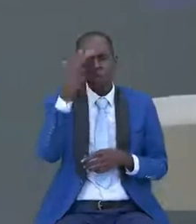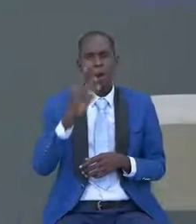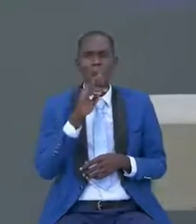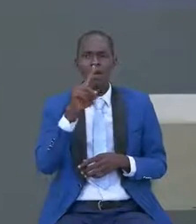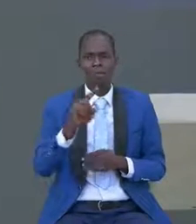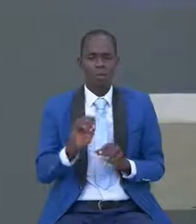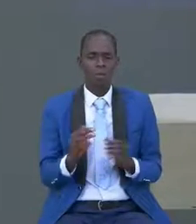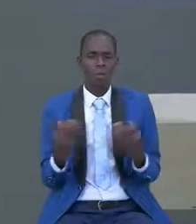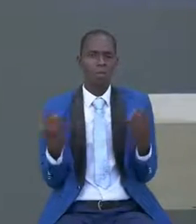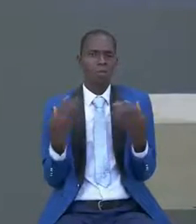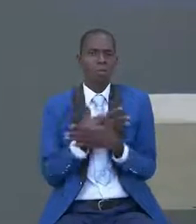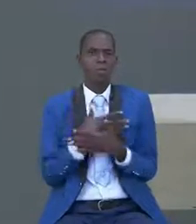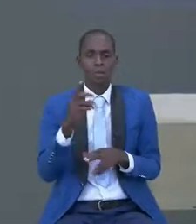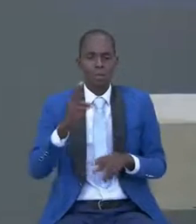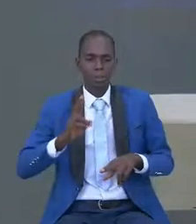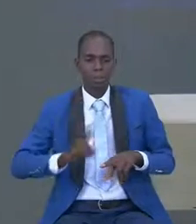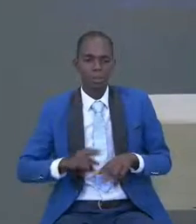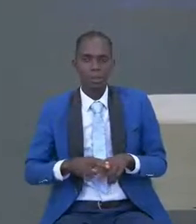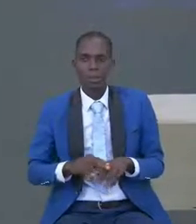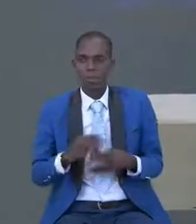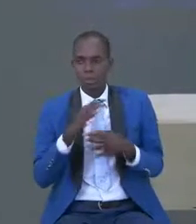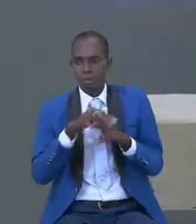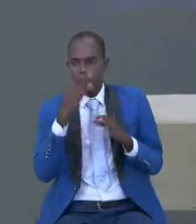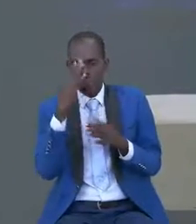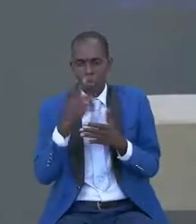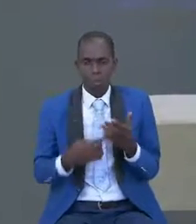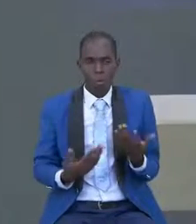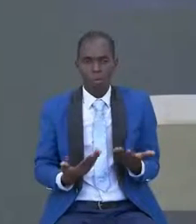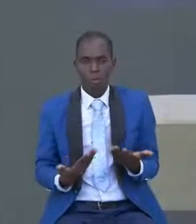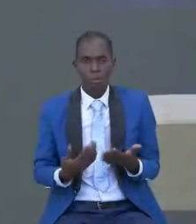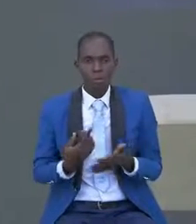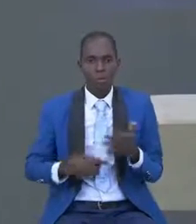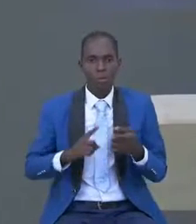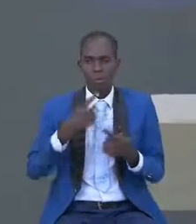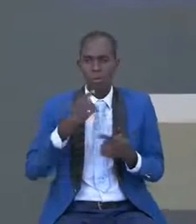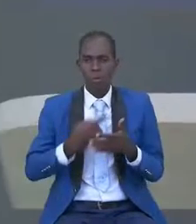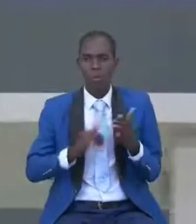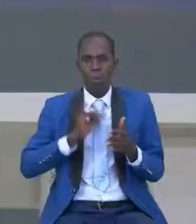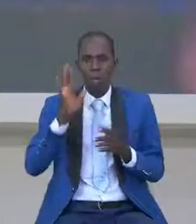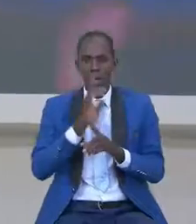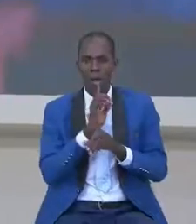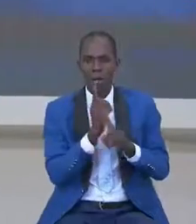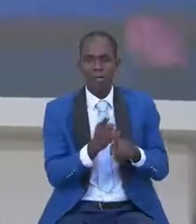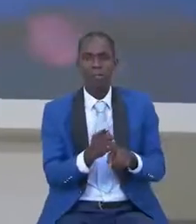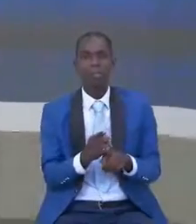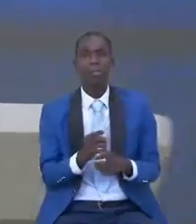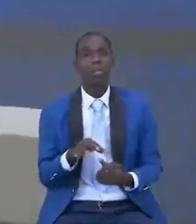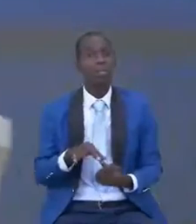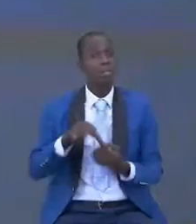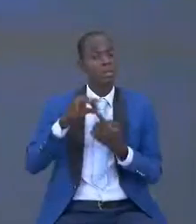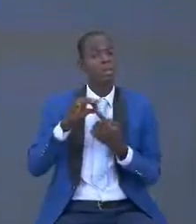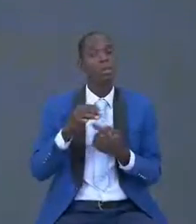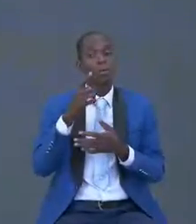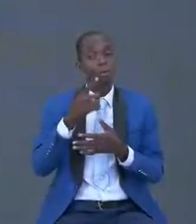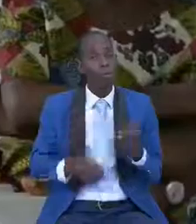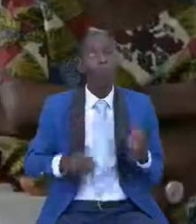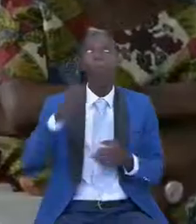tu es assis là-bas, tu as peur, tu ne sais pas ce qu'il va dire d'autre. Qu'est-ce que je vais dire d'autre?